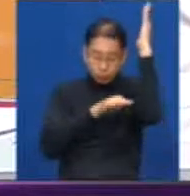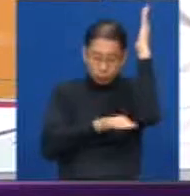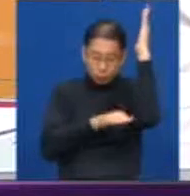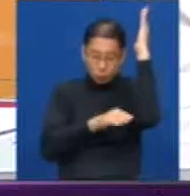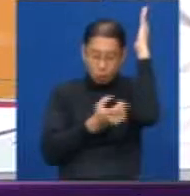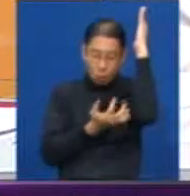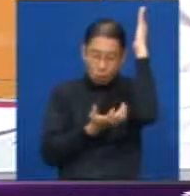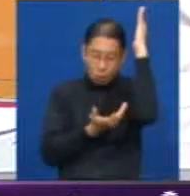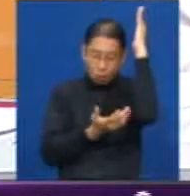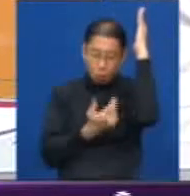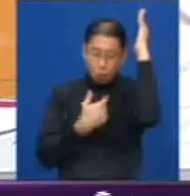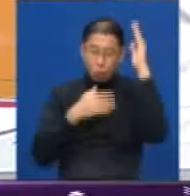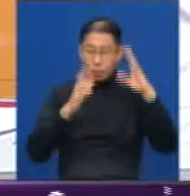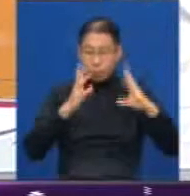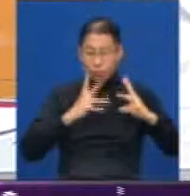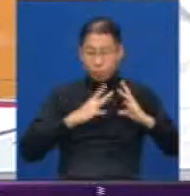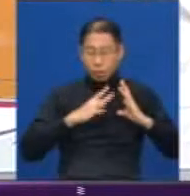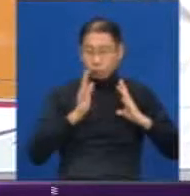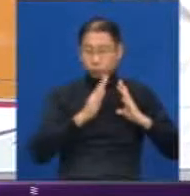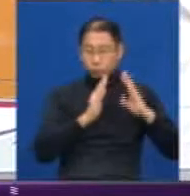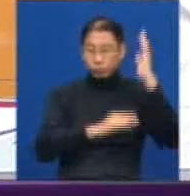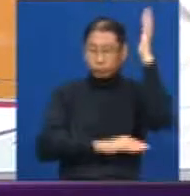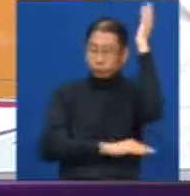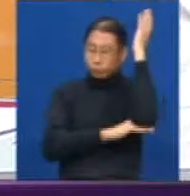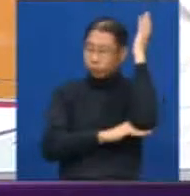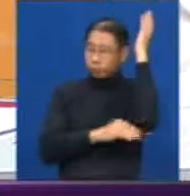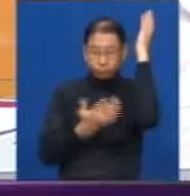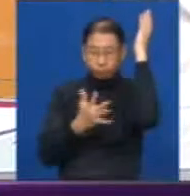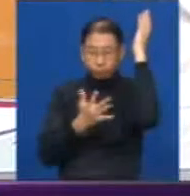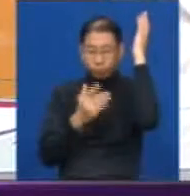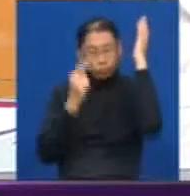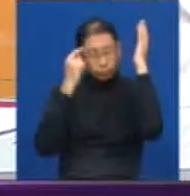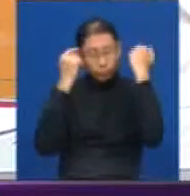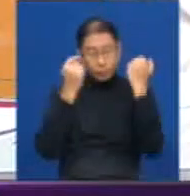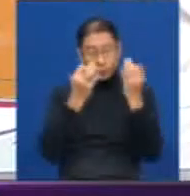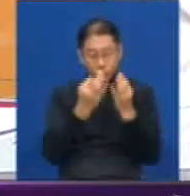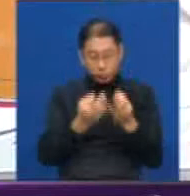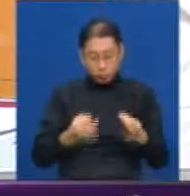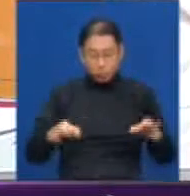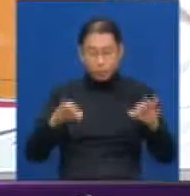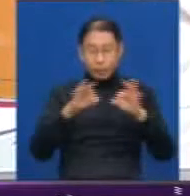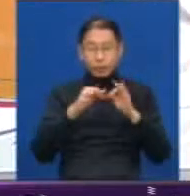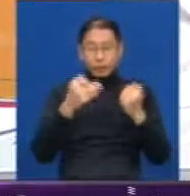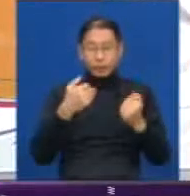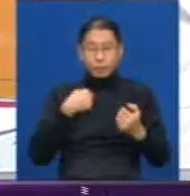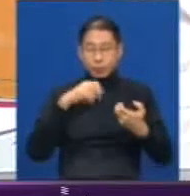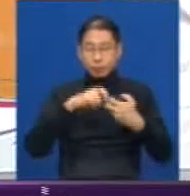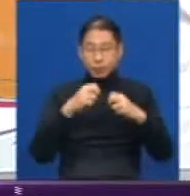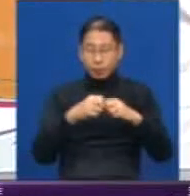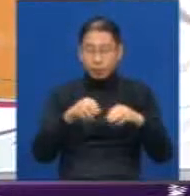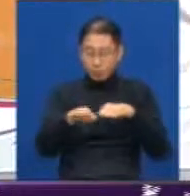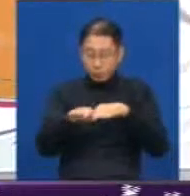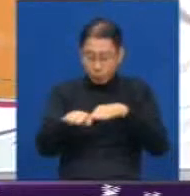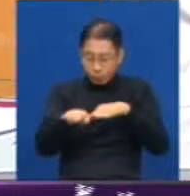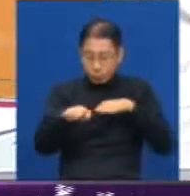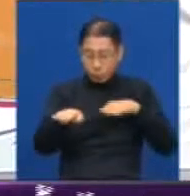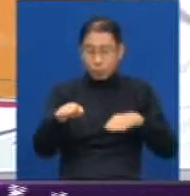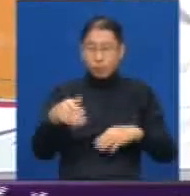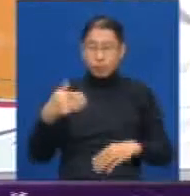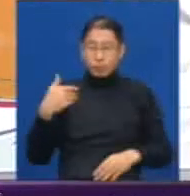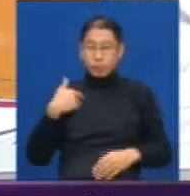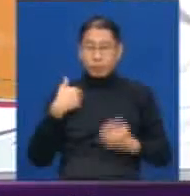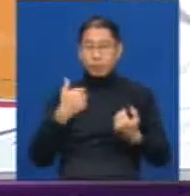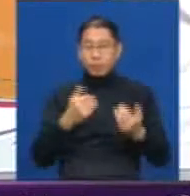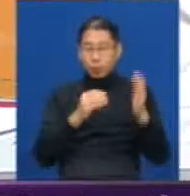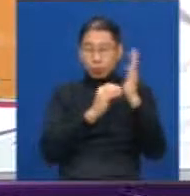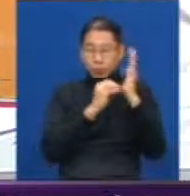รือว่าจอดพักรถนะคะโดยเฉพาะบริเวณอนุสาวรีย์ชัยสมรภูมิที่ถือว่าเป็นจุดใหญ่ทีเดียวที่เกิดปัญหาการจราจรติดอันดับต้นๆ